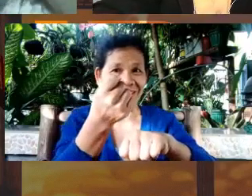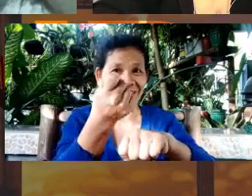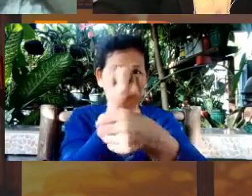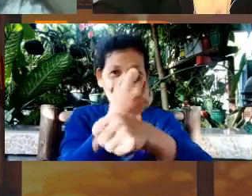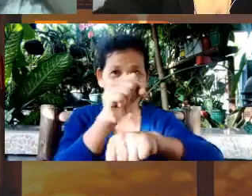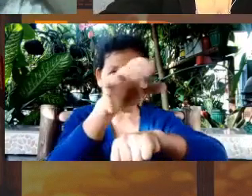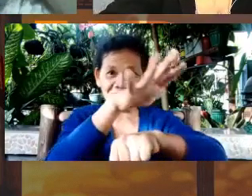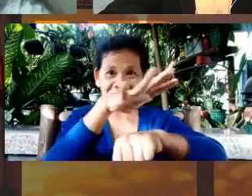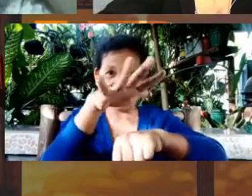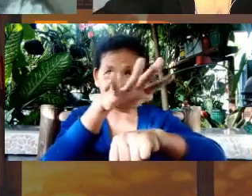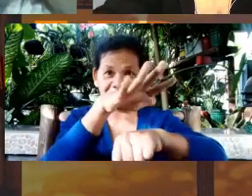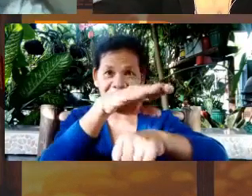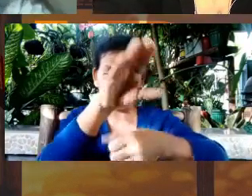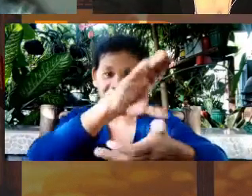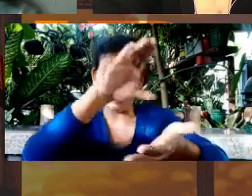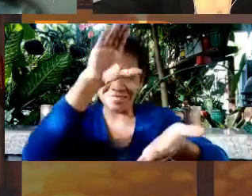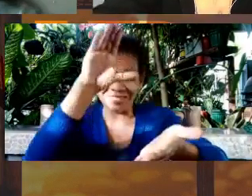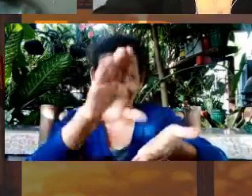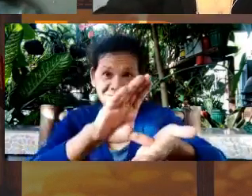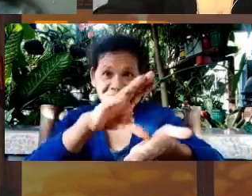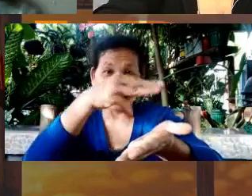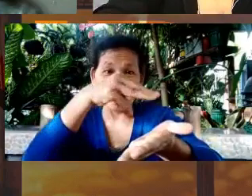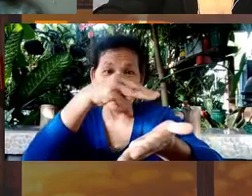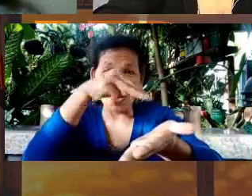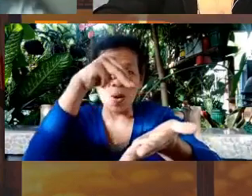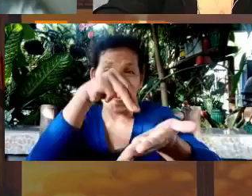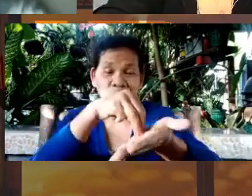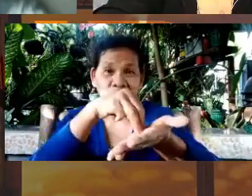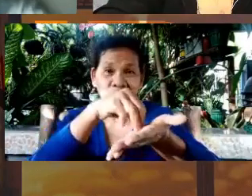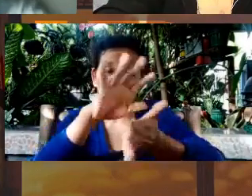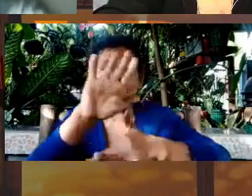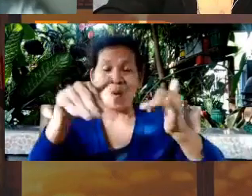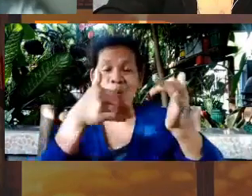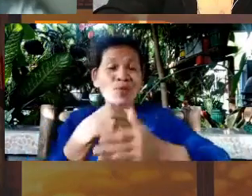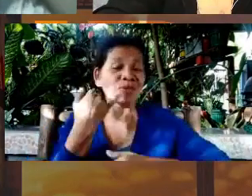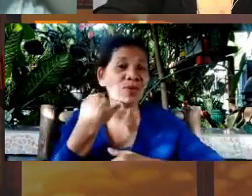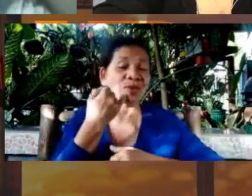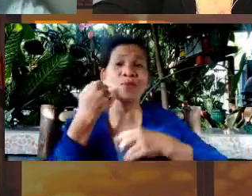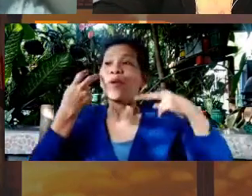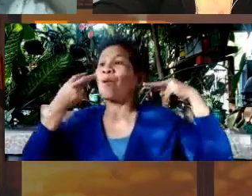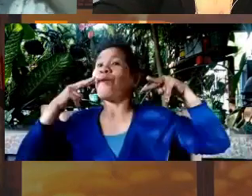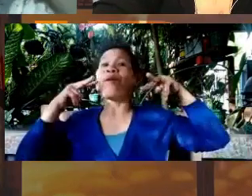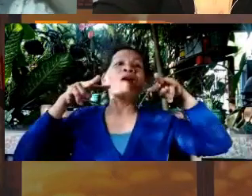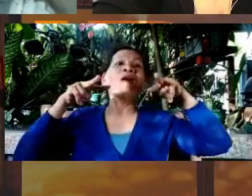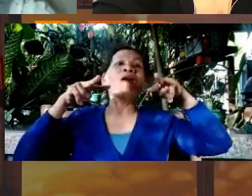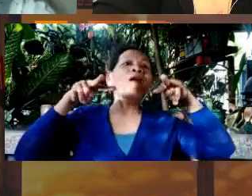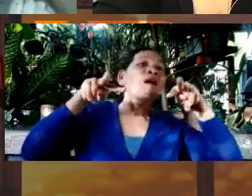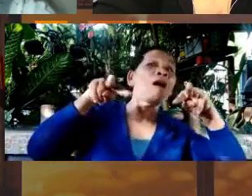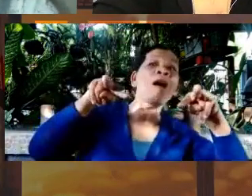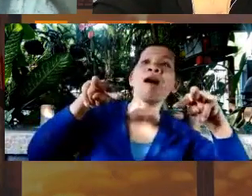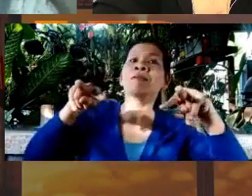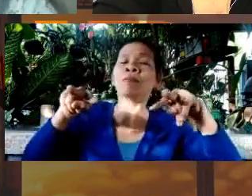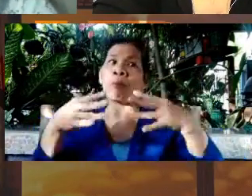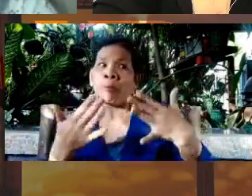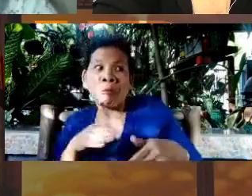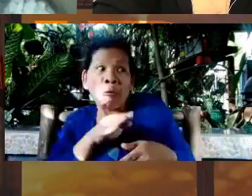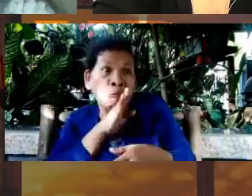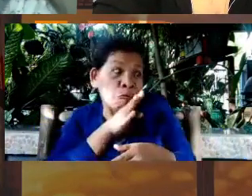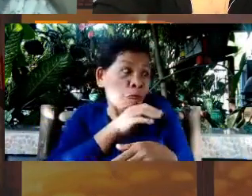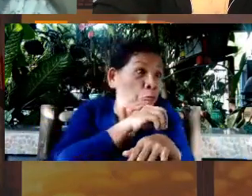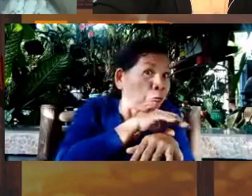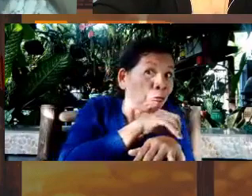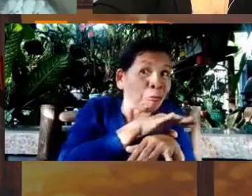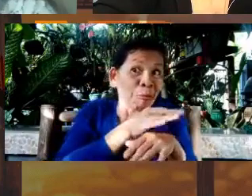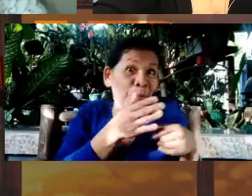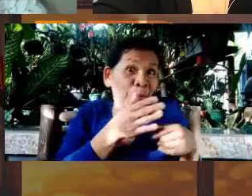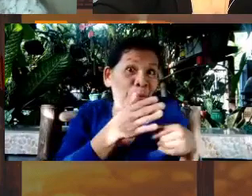Israel. Kitang-kita po ng mga Israel kung sino yung maghahandog, eh di pwedeng magbubulong-bulungan. Ay, alam